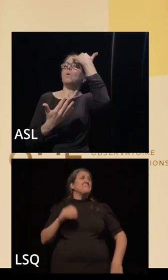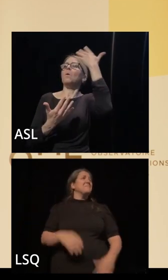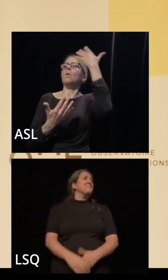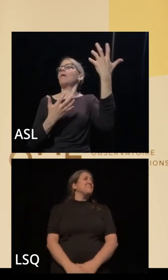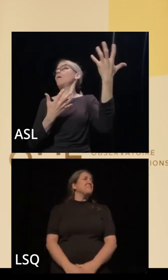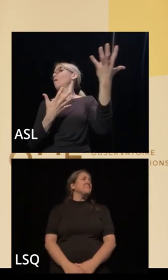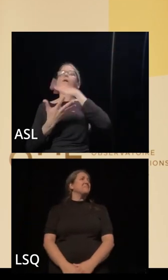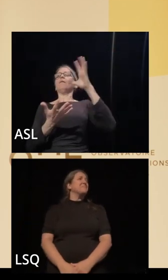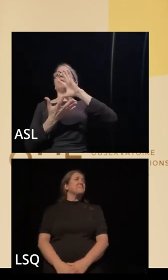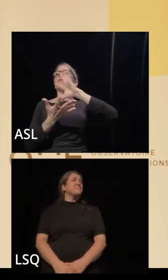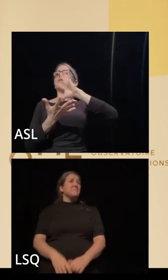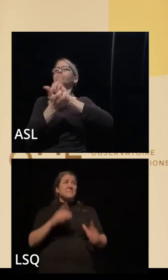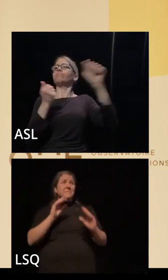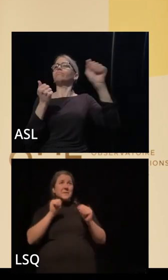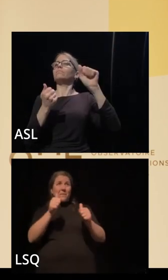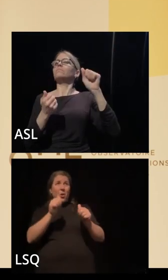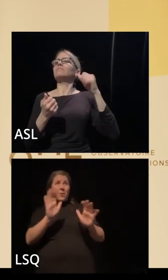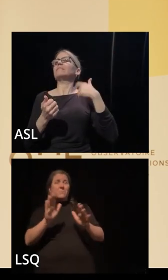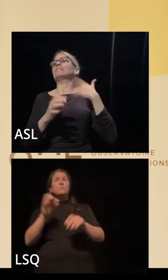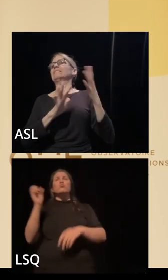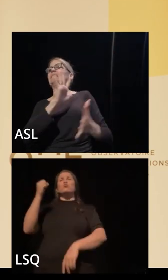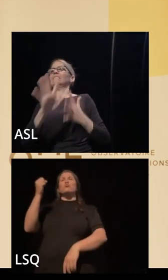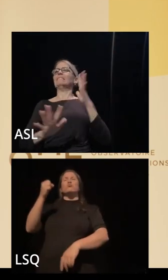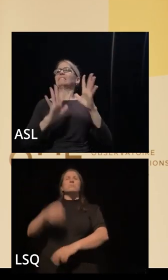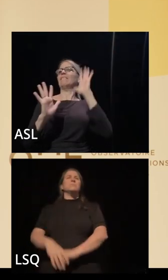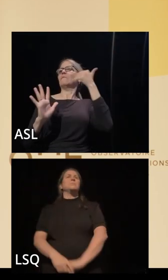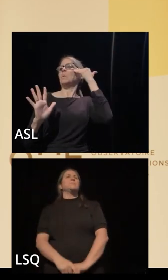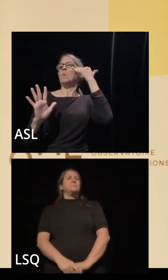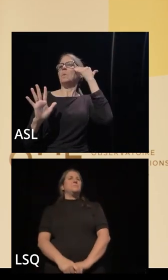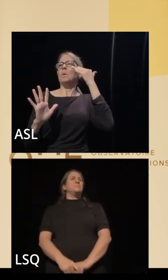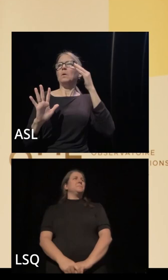voulez... C'est bon, oui.